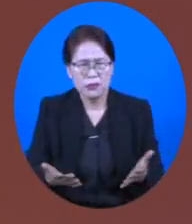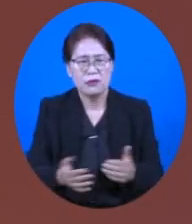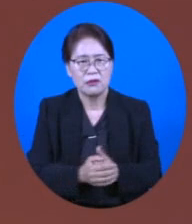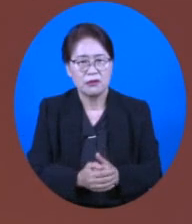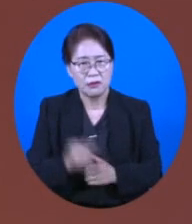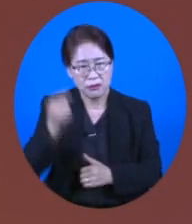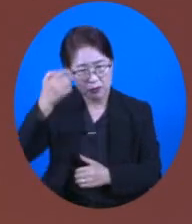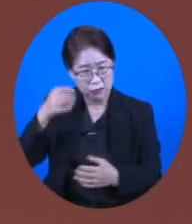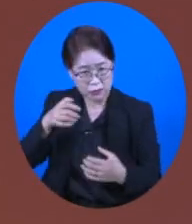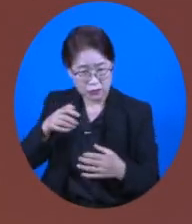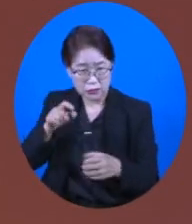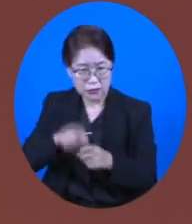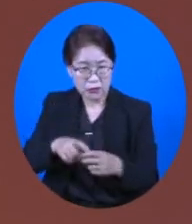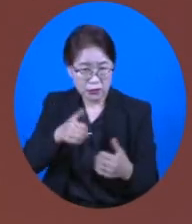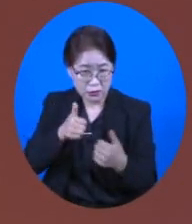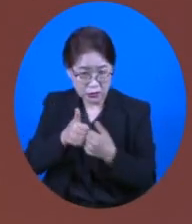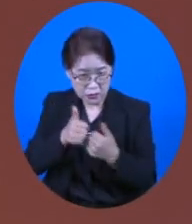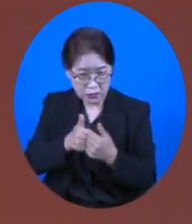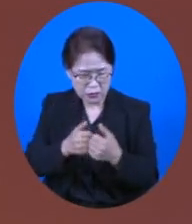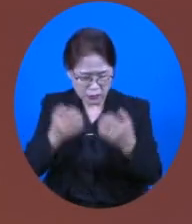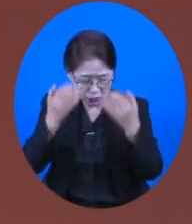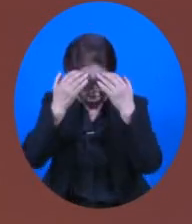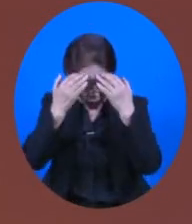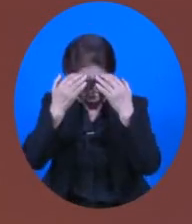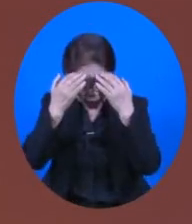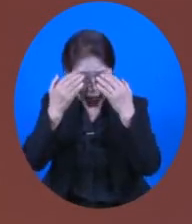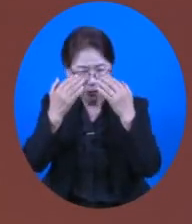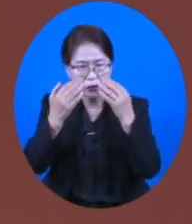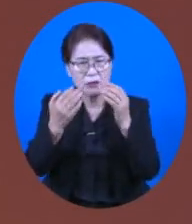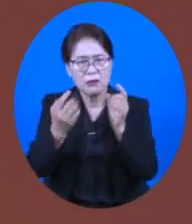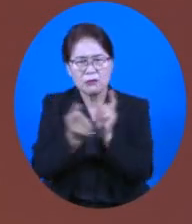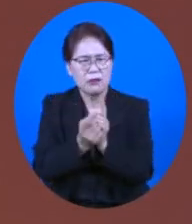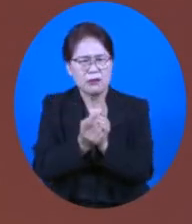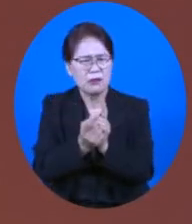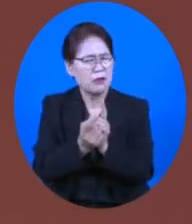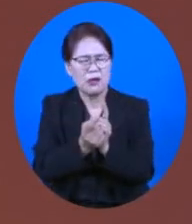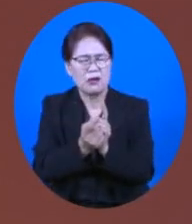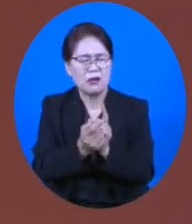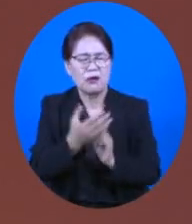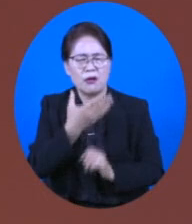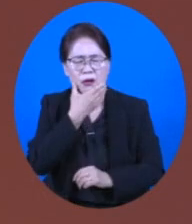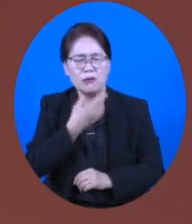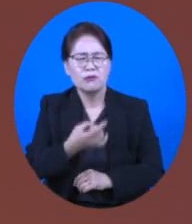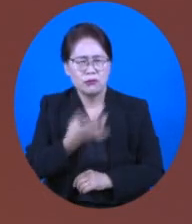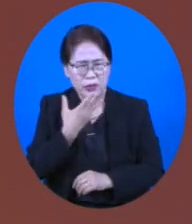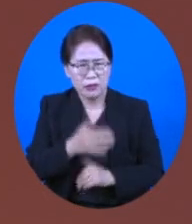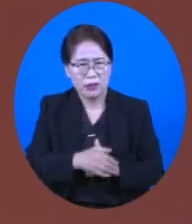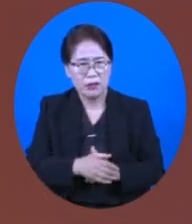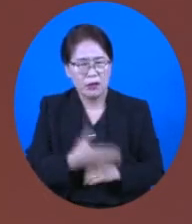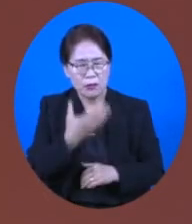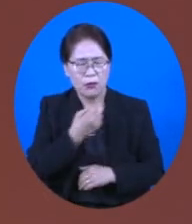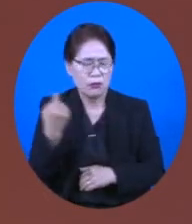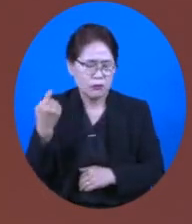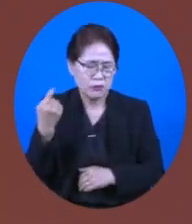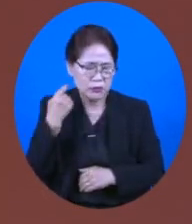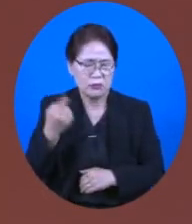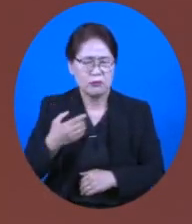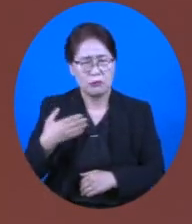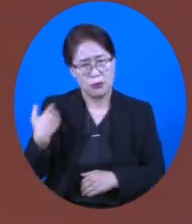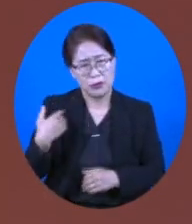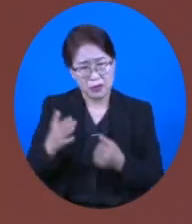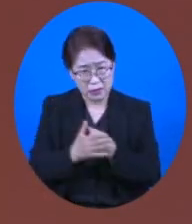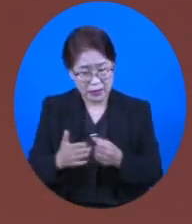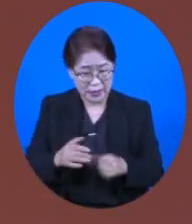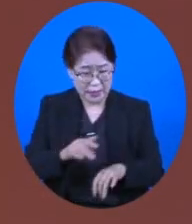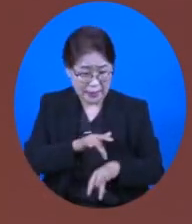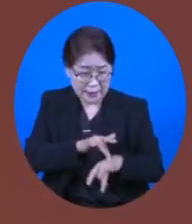영적인 전쟁에서 승리하기 위해서 고행한다면 그건 불행한 거예요. 복음을 몰라서 그래요. 우리는